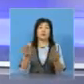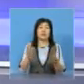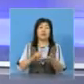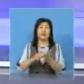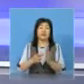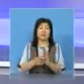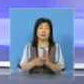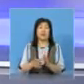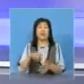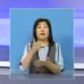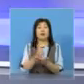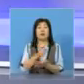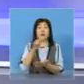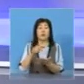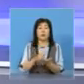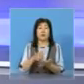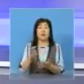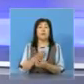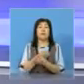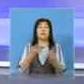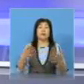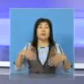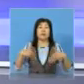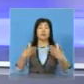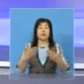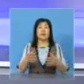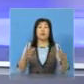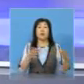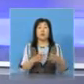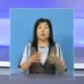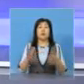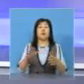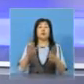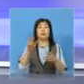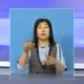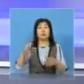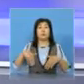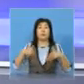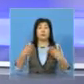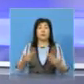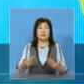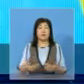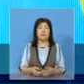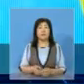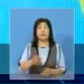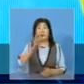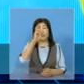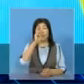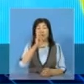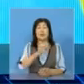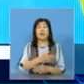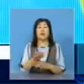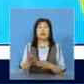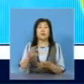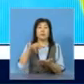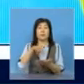салтанатты шарада қала әкімі Мавр Абдуллин мерекемен құттықтап бір топ қала тұрғынын марапаттады. Мемлекет басшымыздың алдымызға